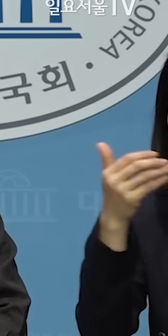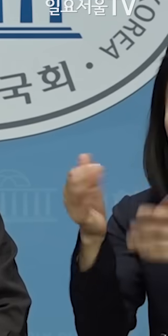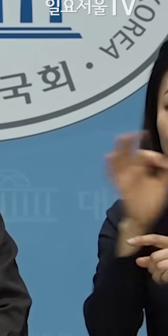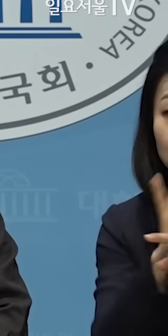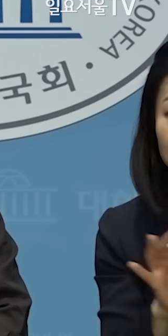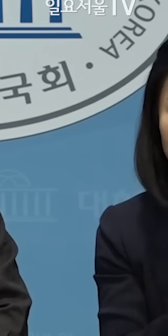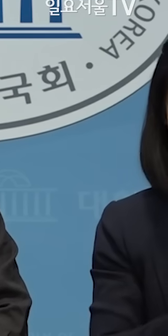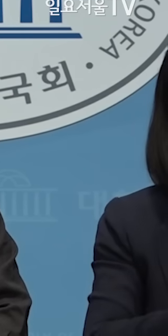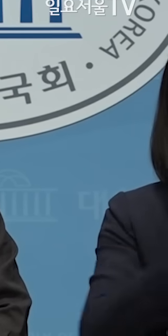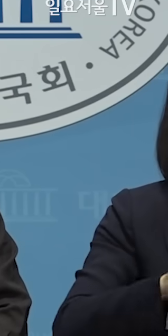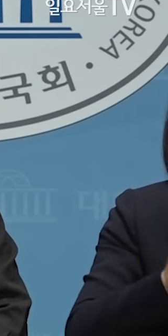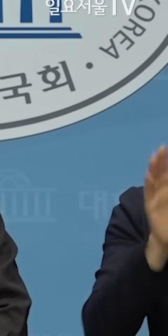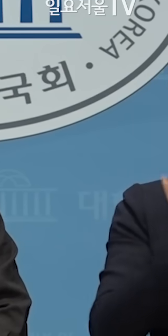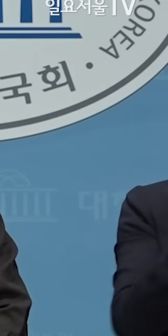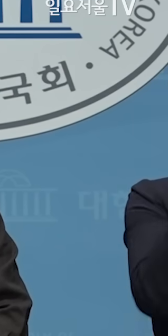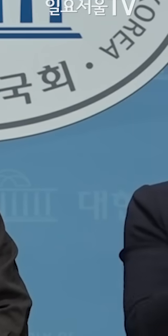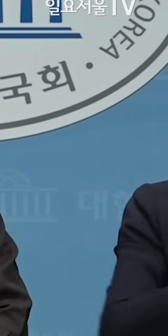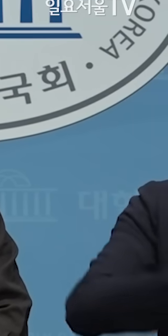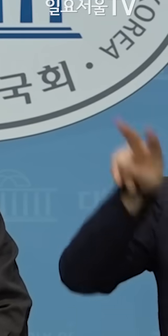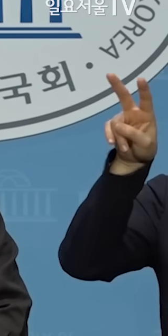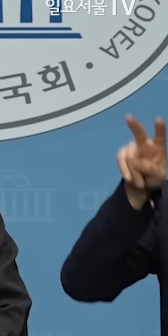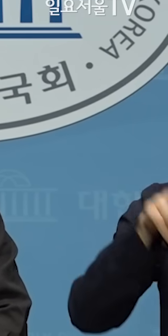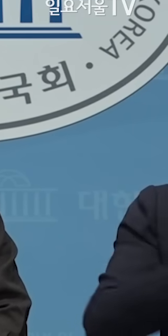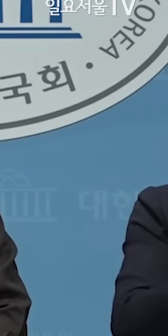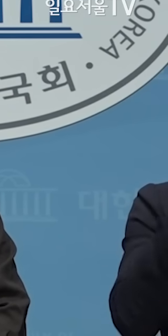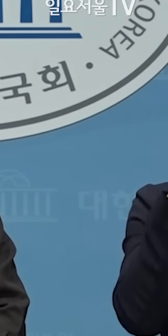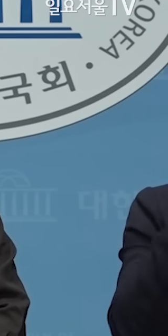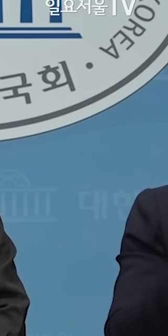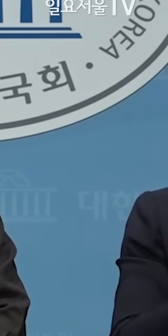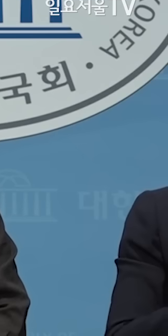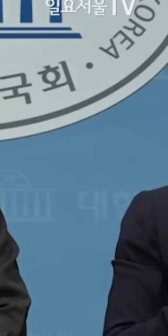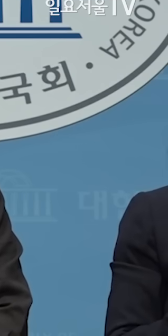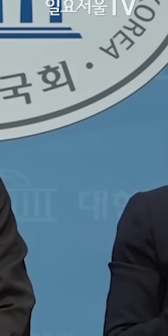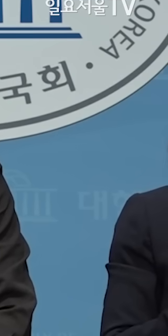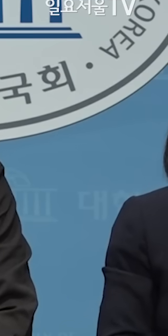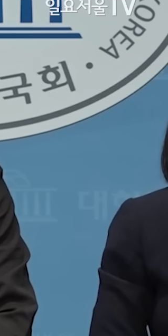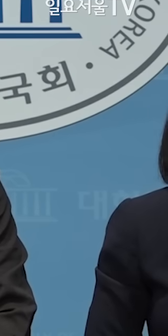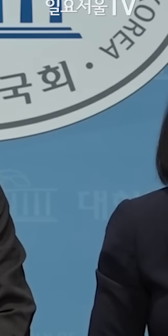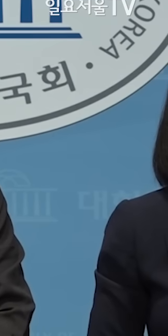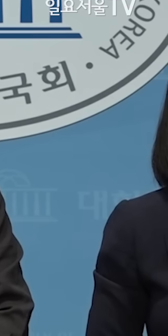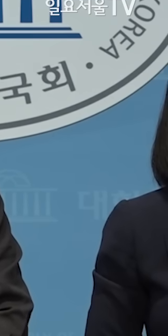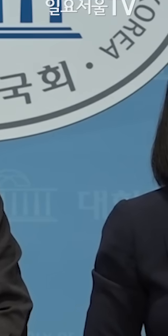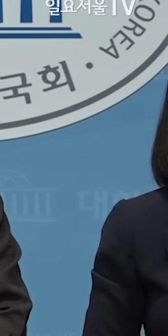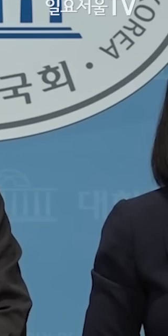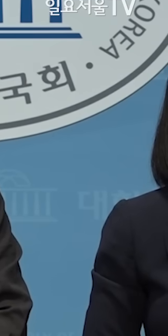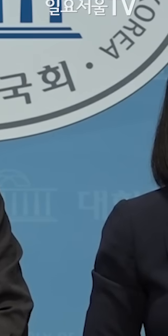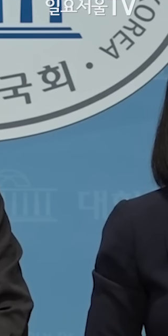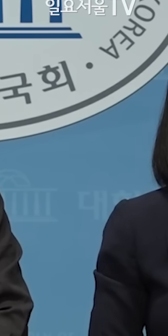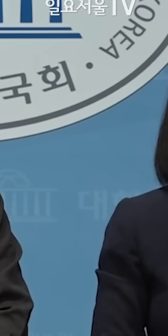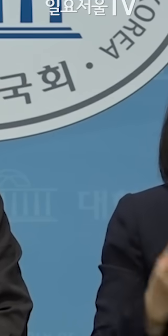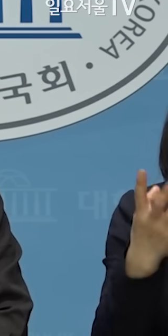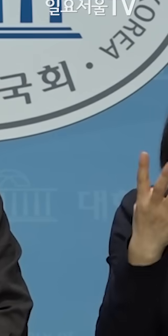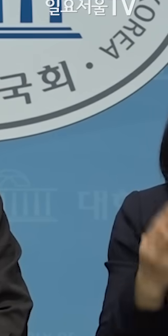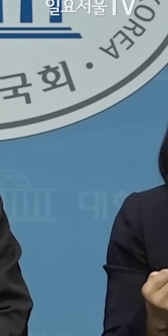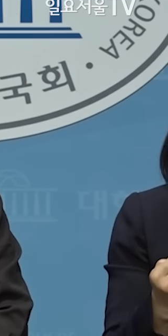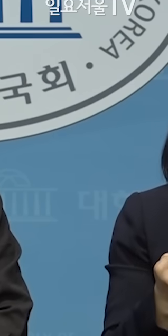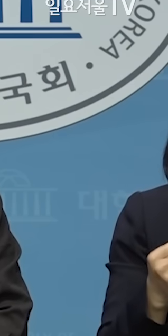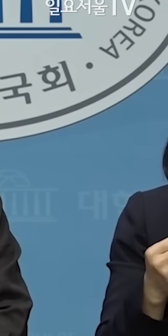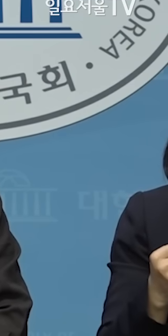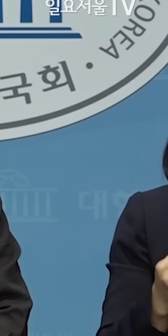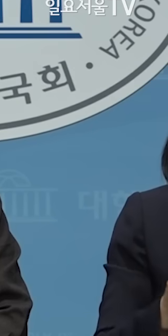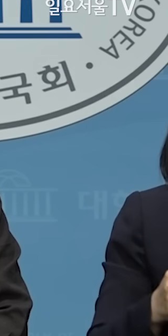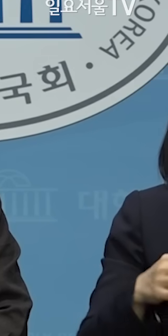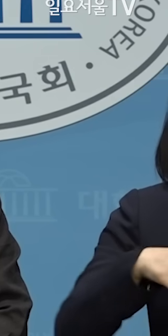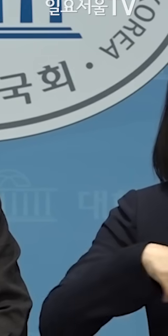듯 일반적인 청년들의 시선도 마찬가지일 것이라 생각합니다 수많은 정치적 갈등